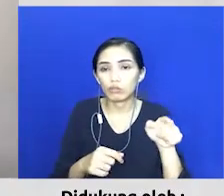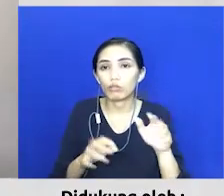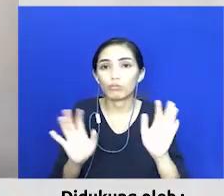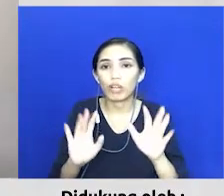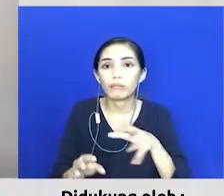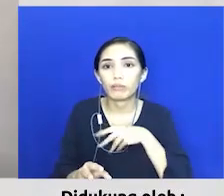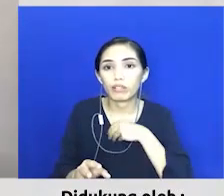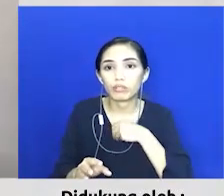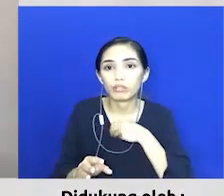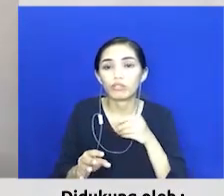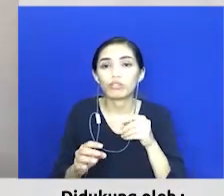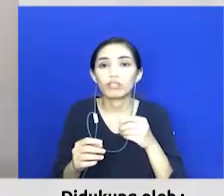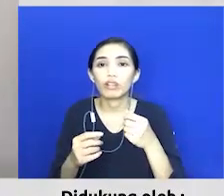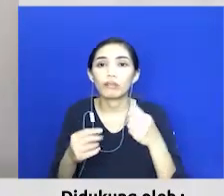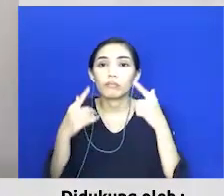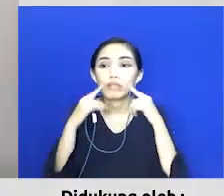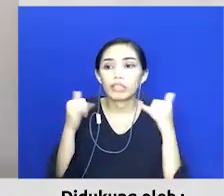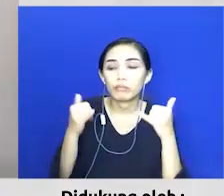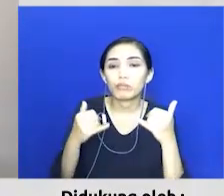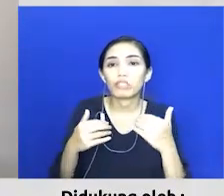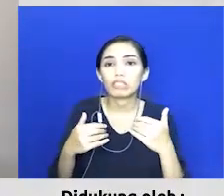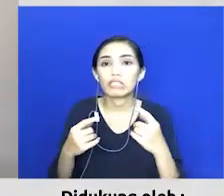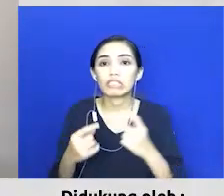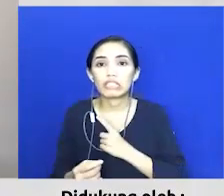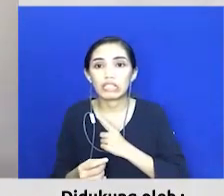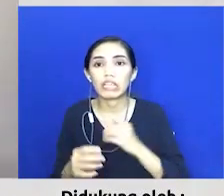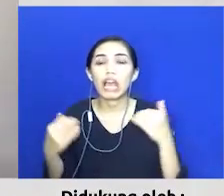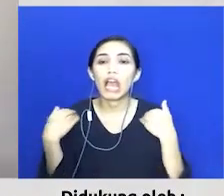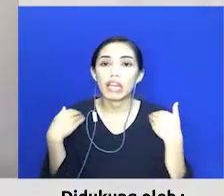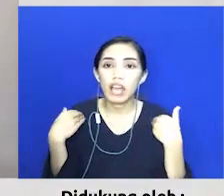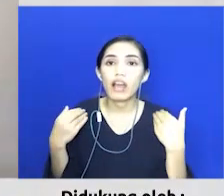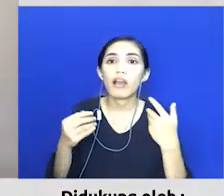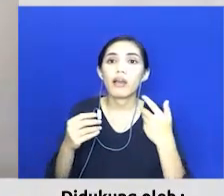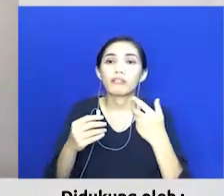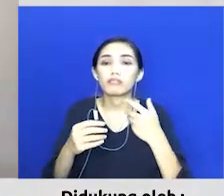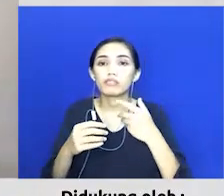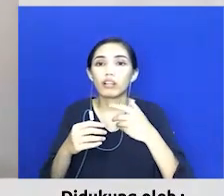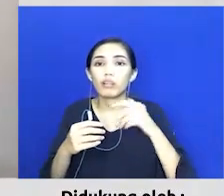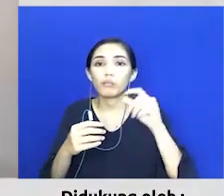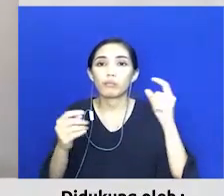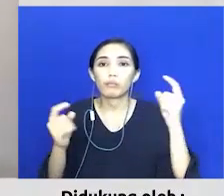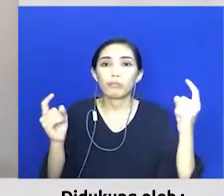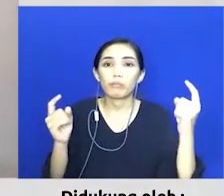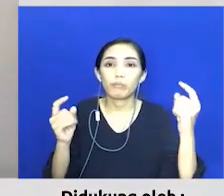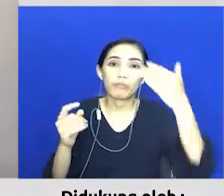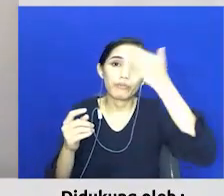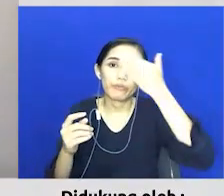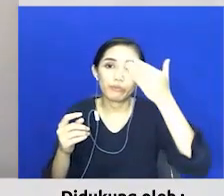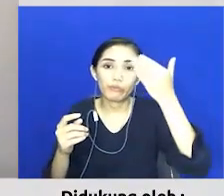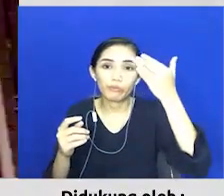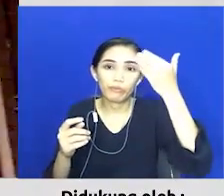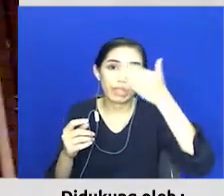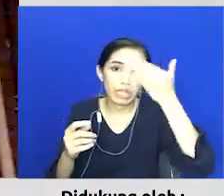bermaksud menghibur diri. Pernah ada masa di mana perfilman Indonesia tidak menghadapi tantangan gitu.